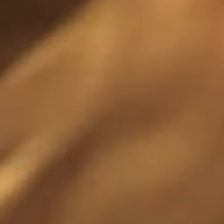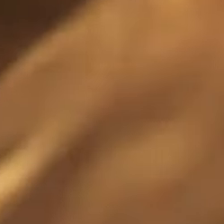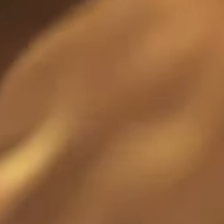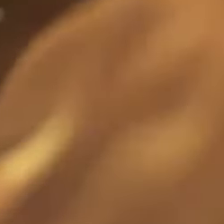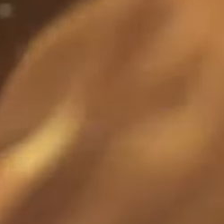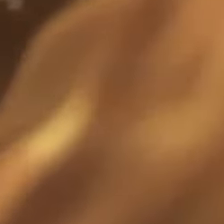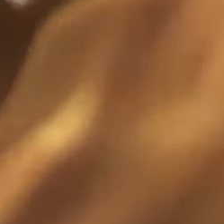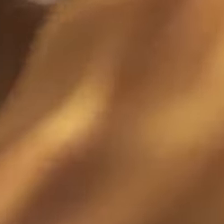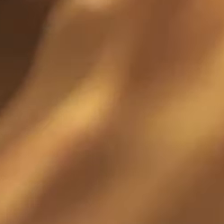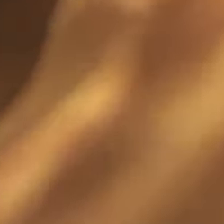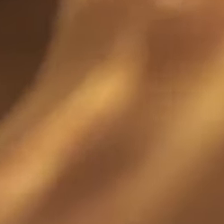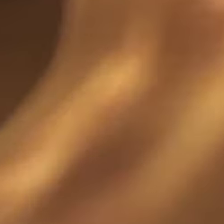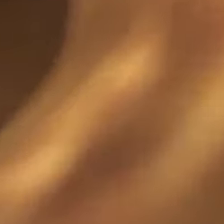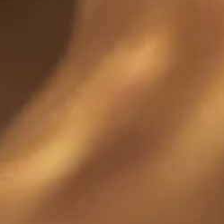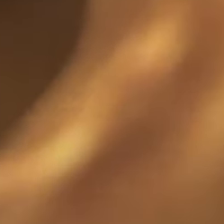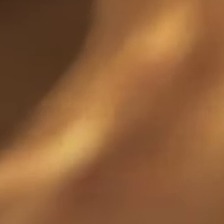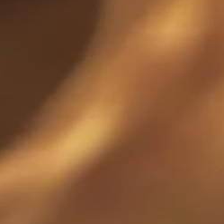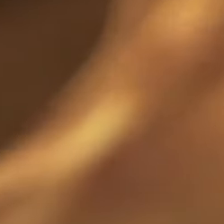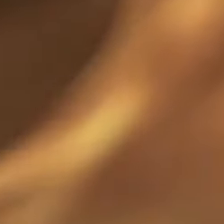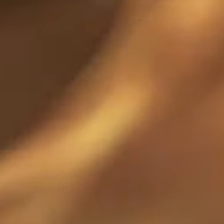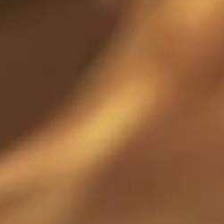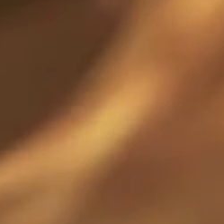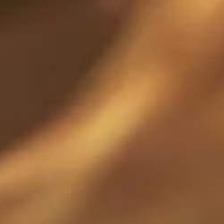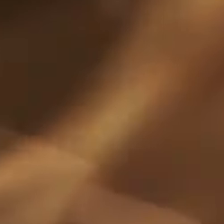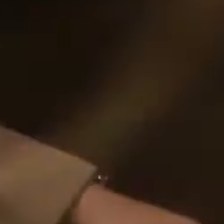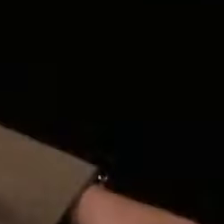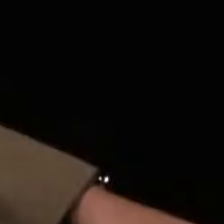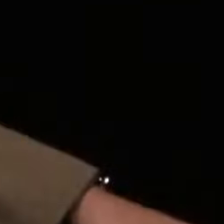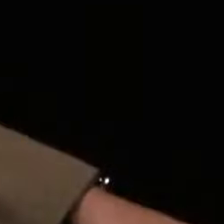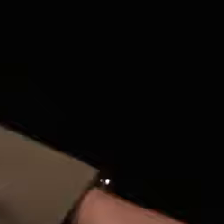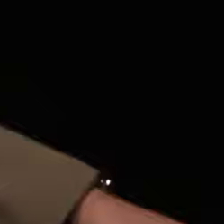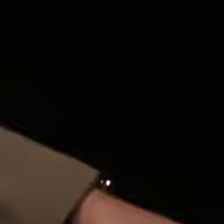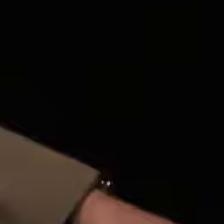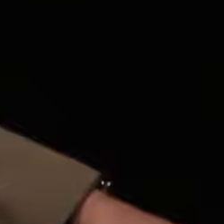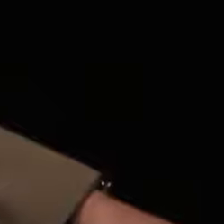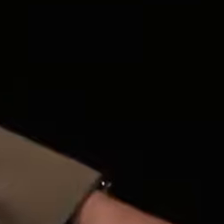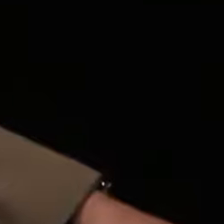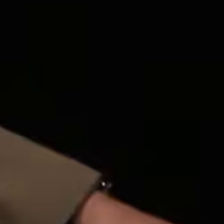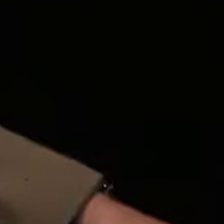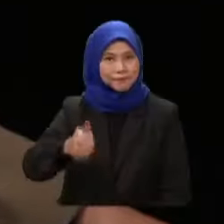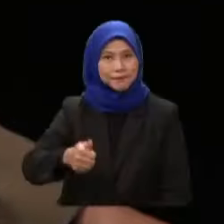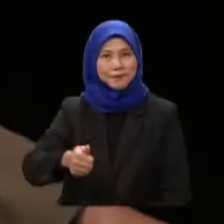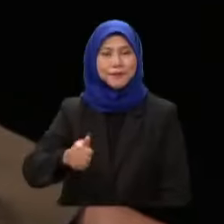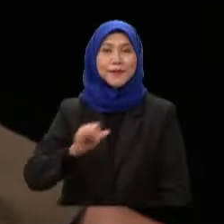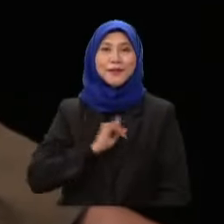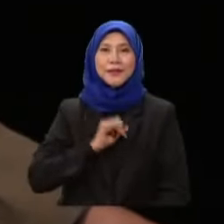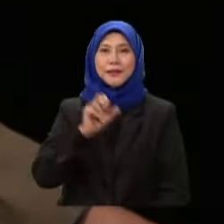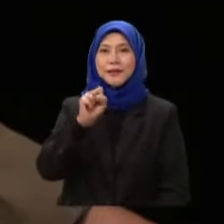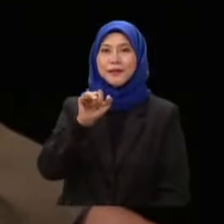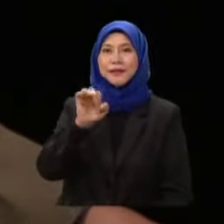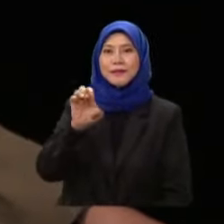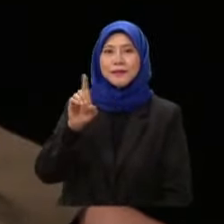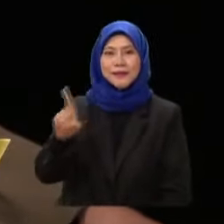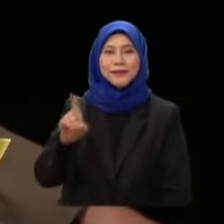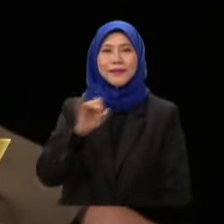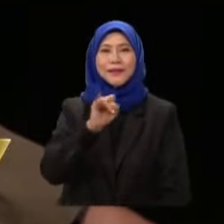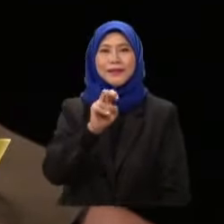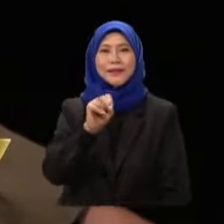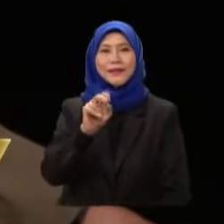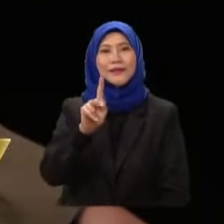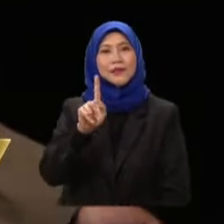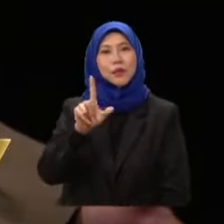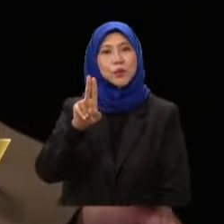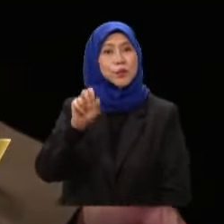hai hai Hai Asalamualaikum salam muhibah SM mawar dan anda menyaksikan inklusif